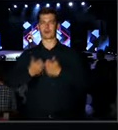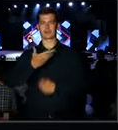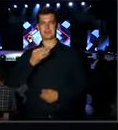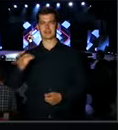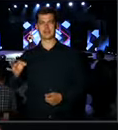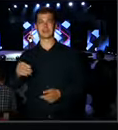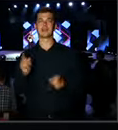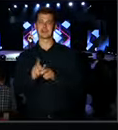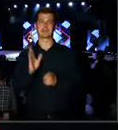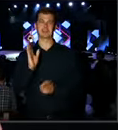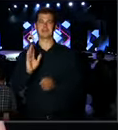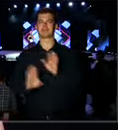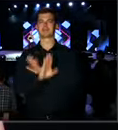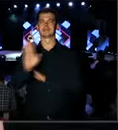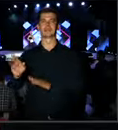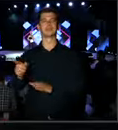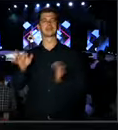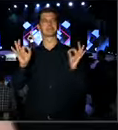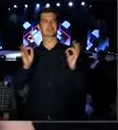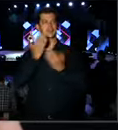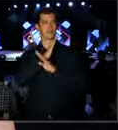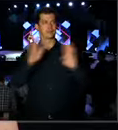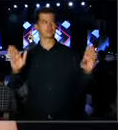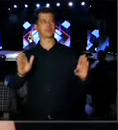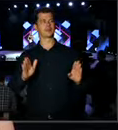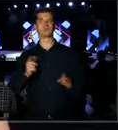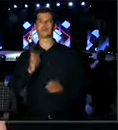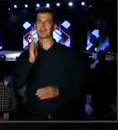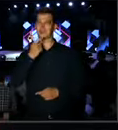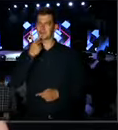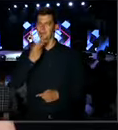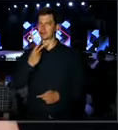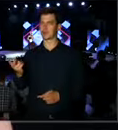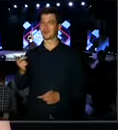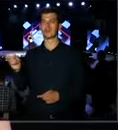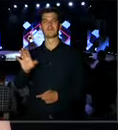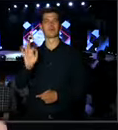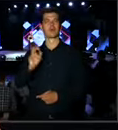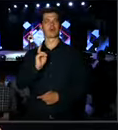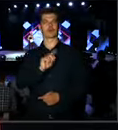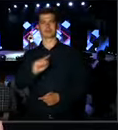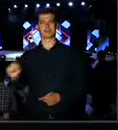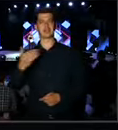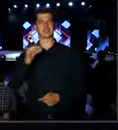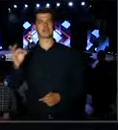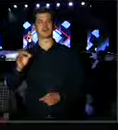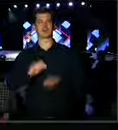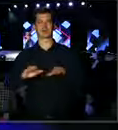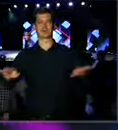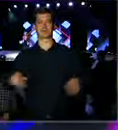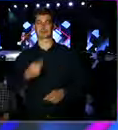i oczywiście prezentują się specjalnie dla Państwa. Przypominam, to Państwo również wybierają Miss Publiczności.